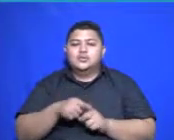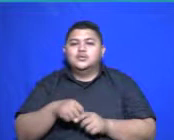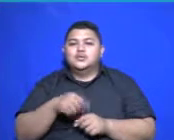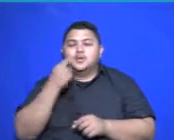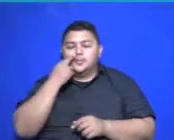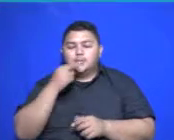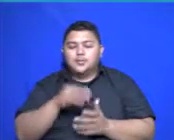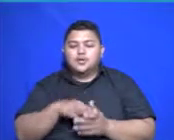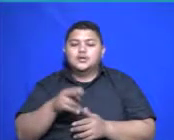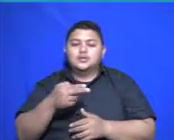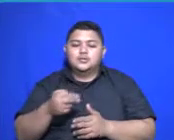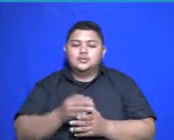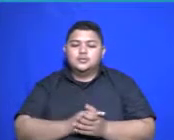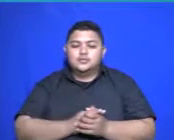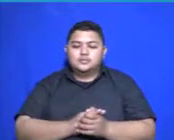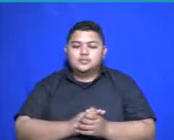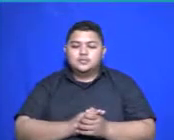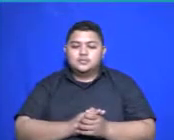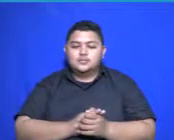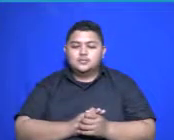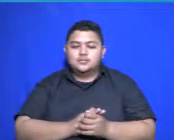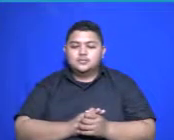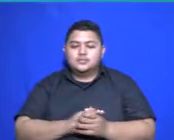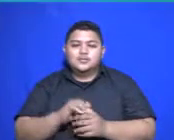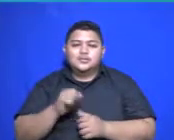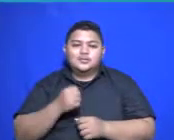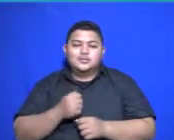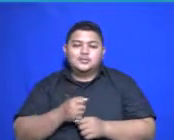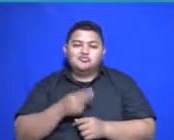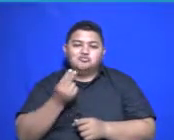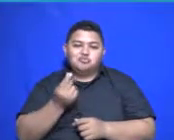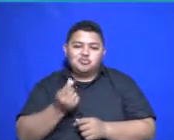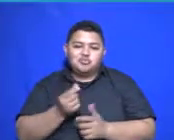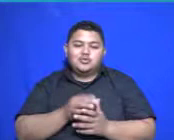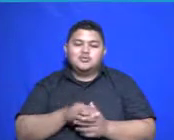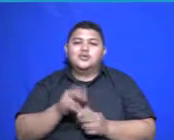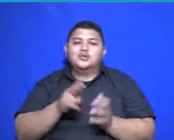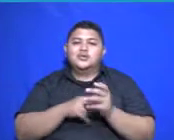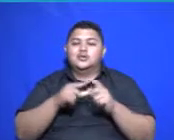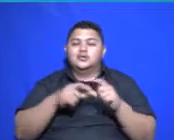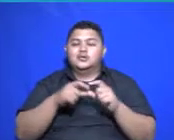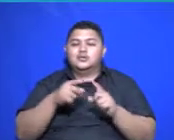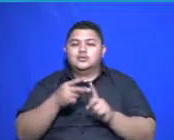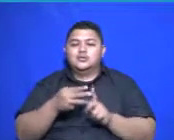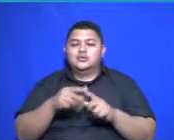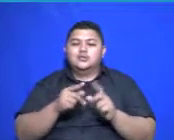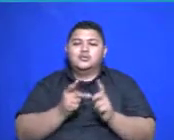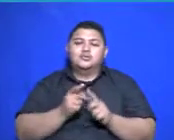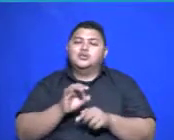Indonesia. Jadi tidak sekedar punya duit, kemudian punya nasabah, bisa menyalurkan